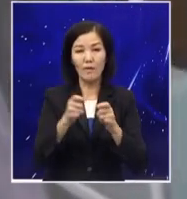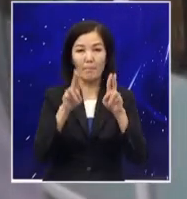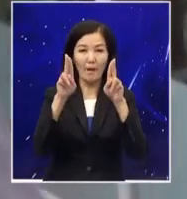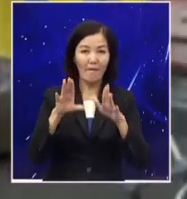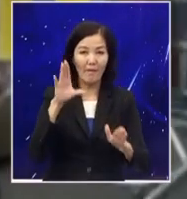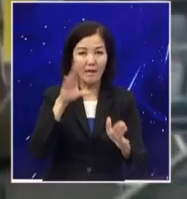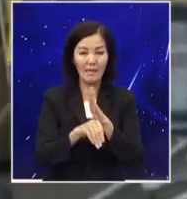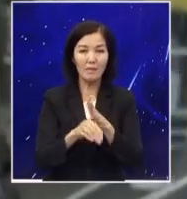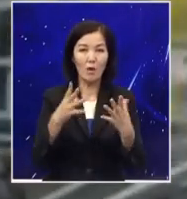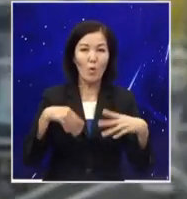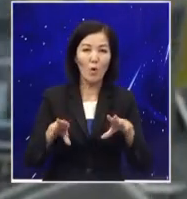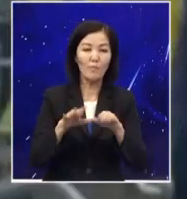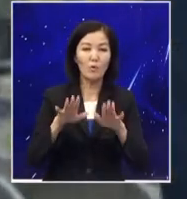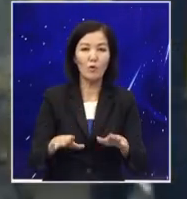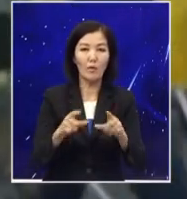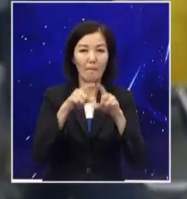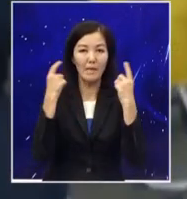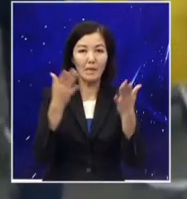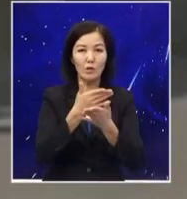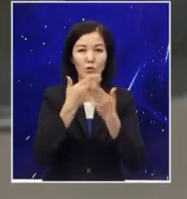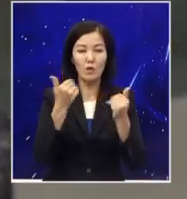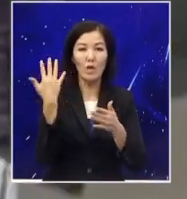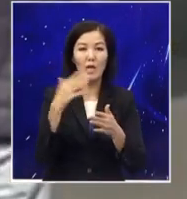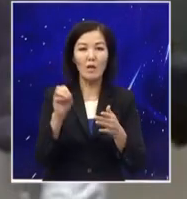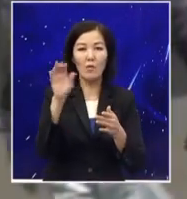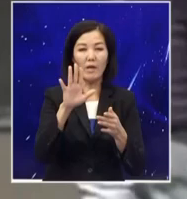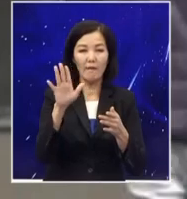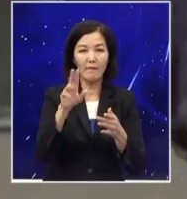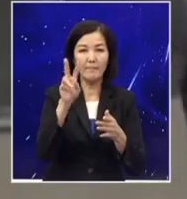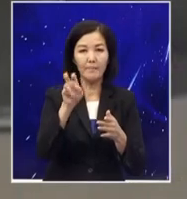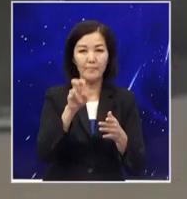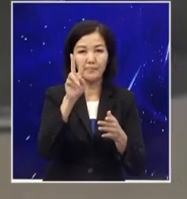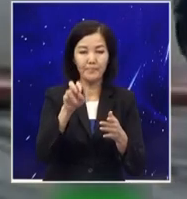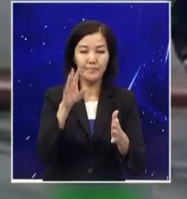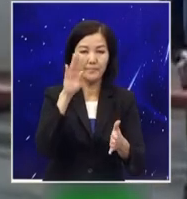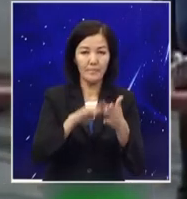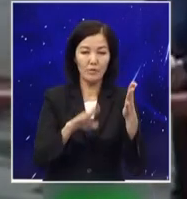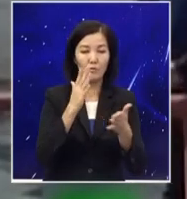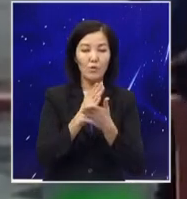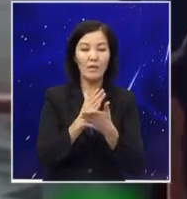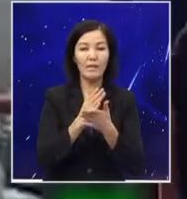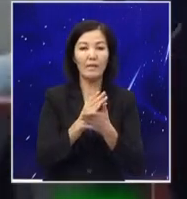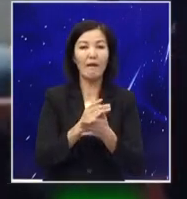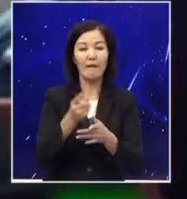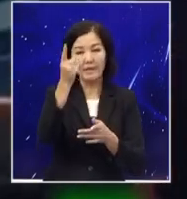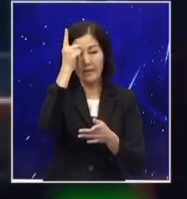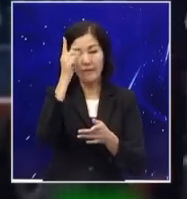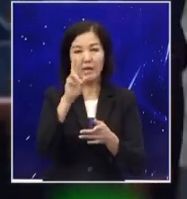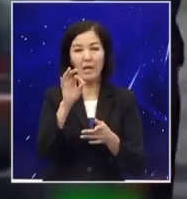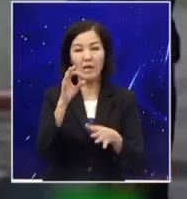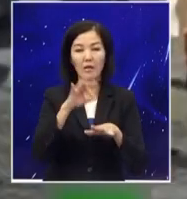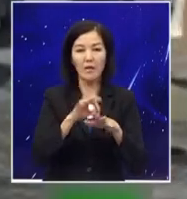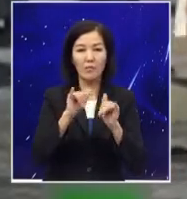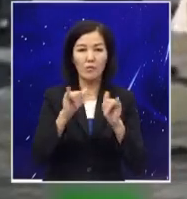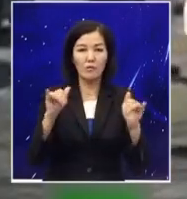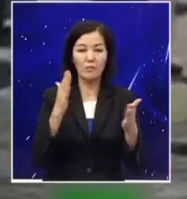енгізді. Қоғамдық орындарда маска тақпағандарға 50 евро айыппұл төлеу міндеттелді. Айта кетейік, Германияда коронавирус өршіп